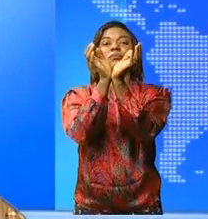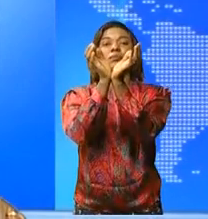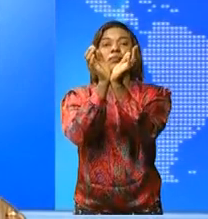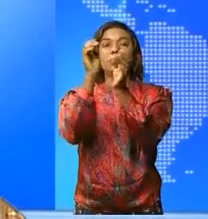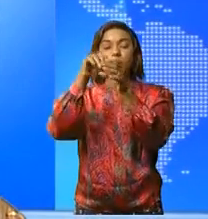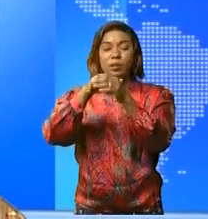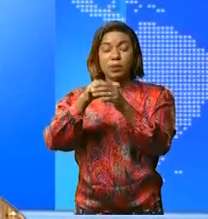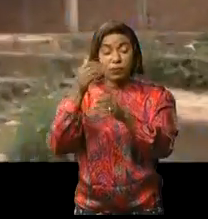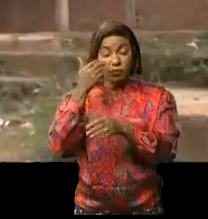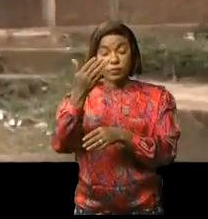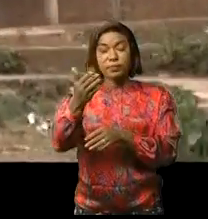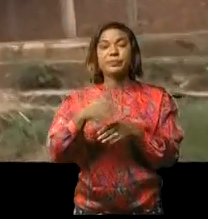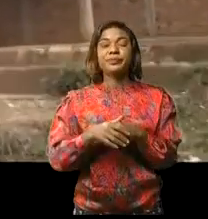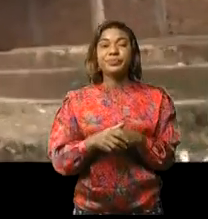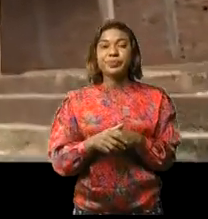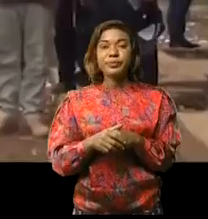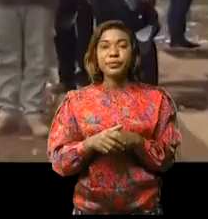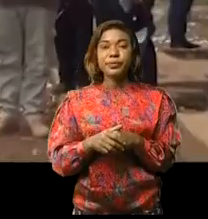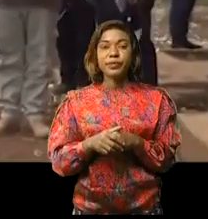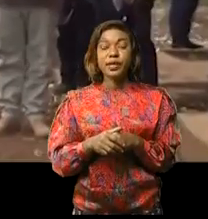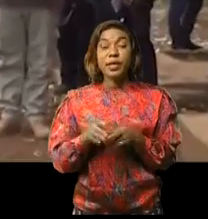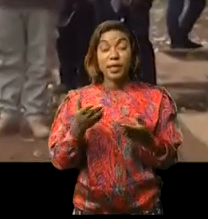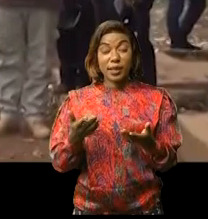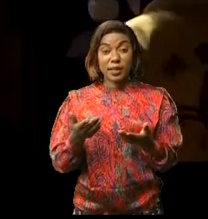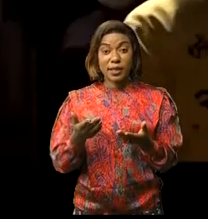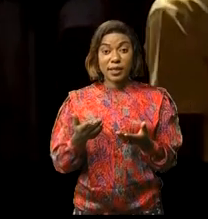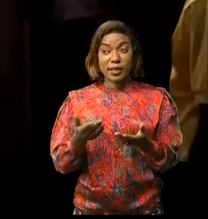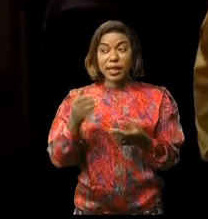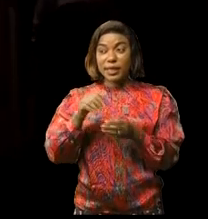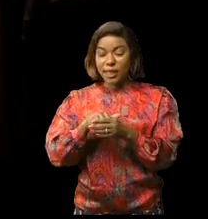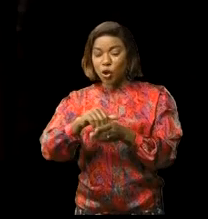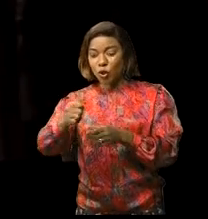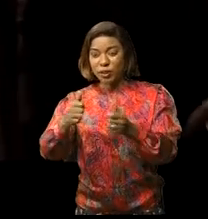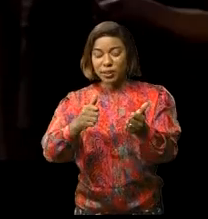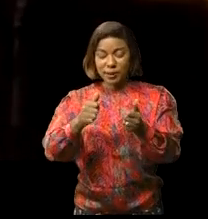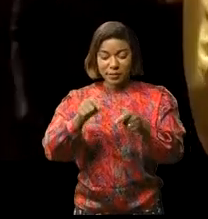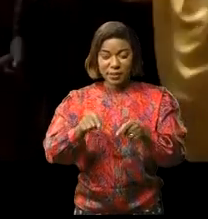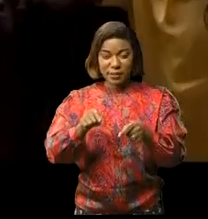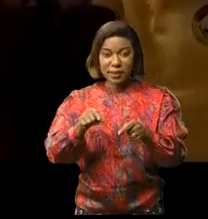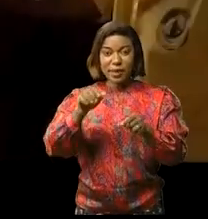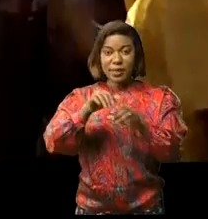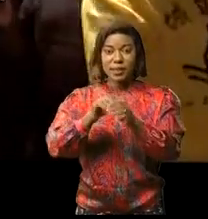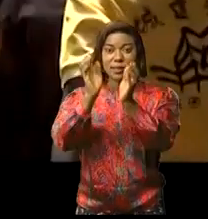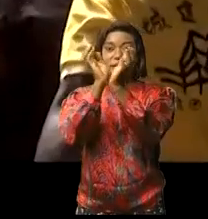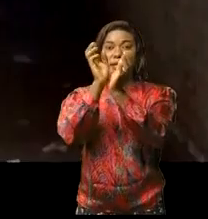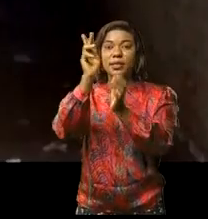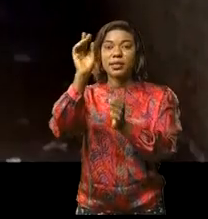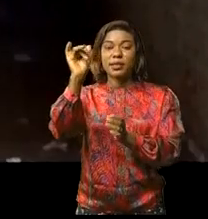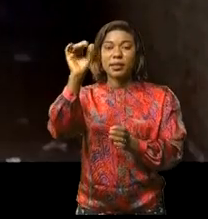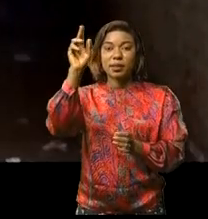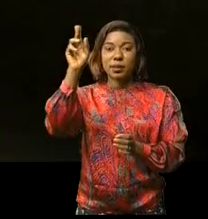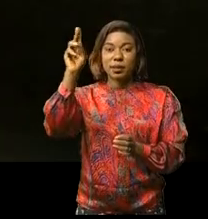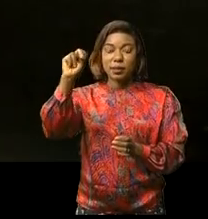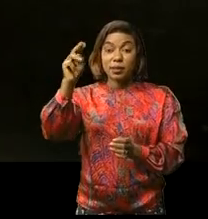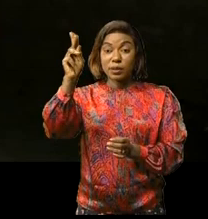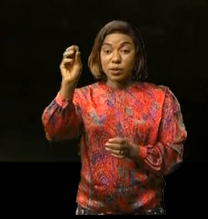Issiro. Sportif insoupçonné que Christophe Bassinonga fait son entrée ici au stade Kinkolé d'Issiro. Première étape,